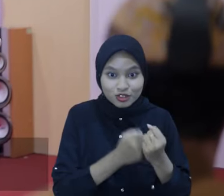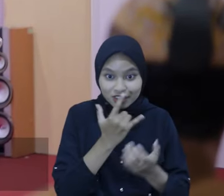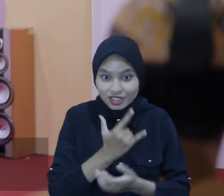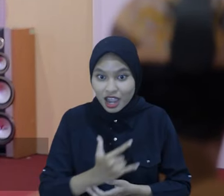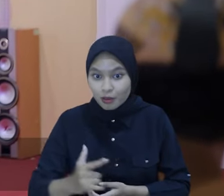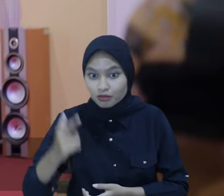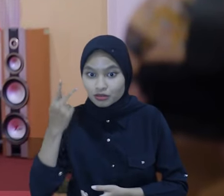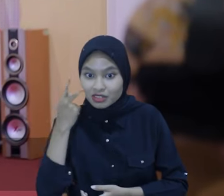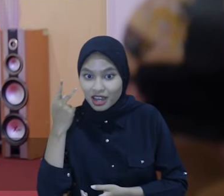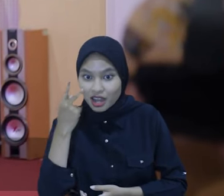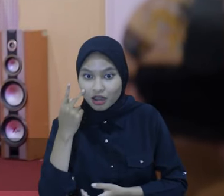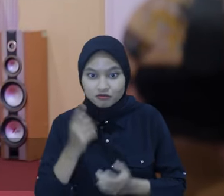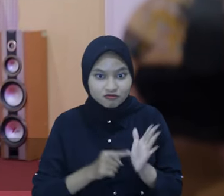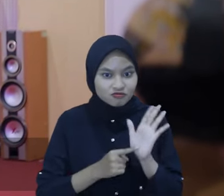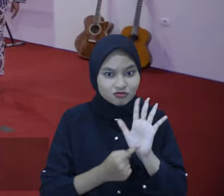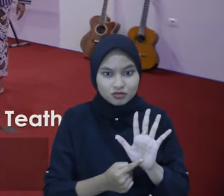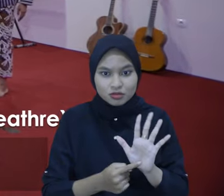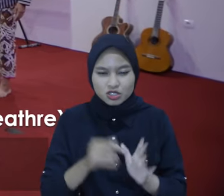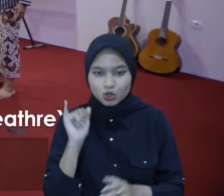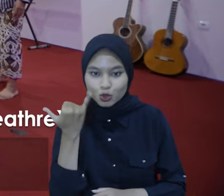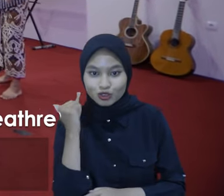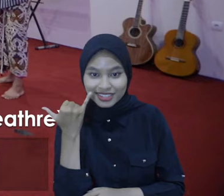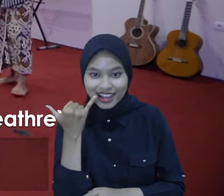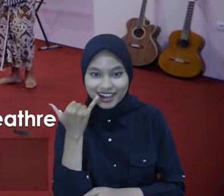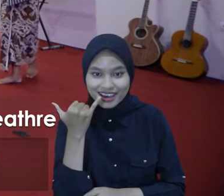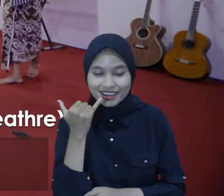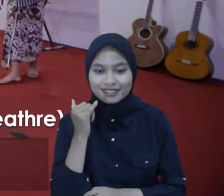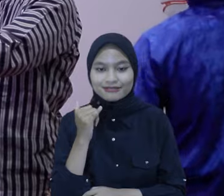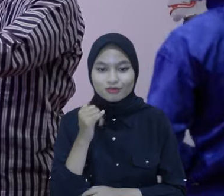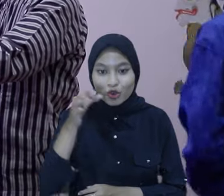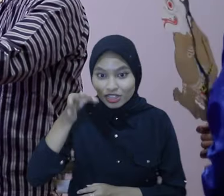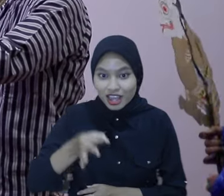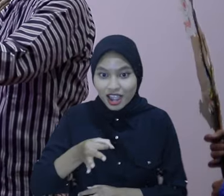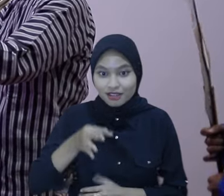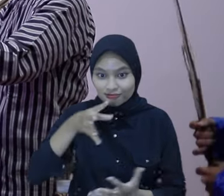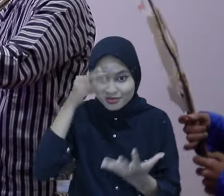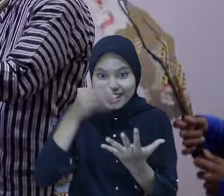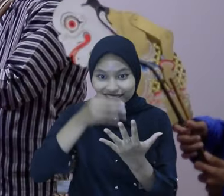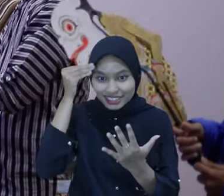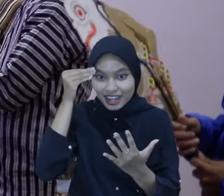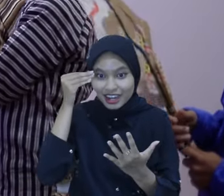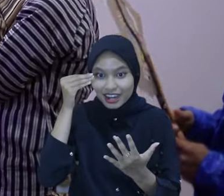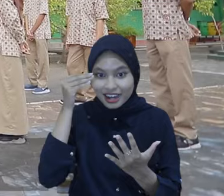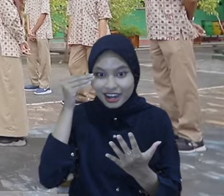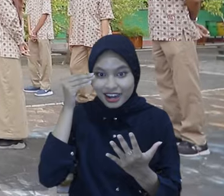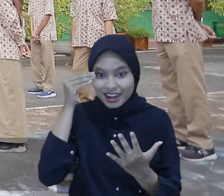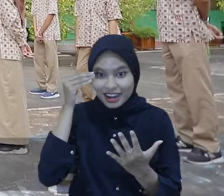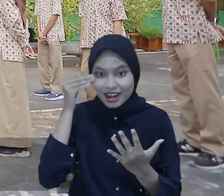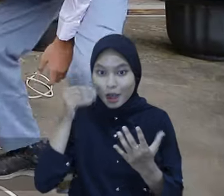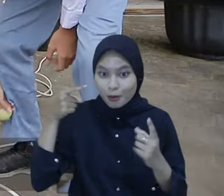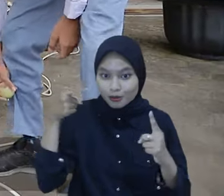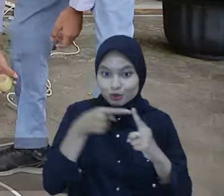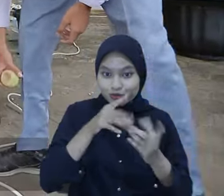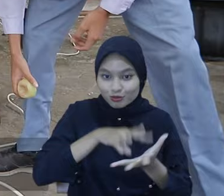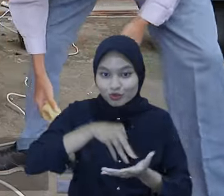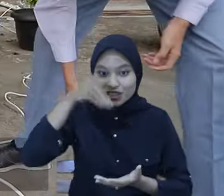tetap terjaganya ikon Daerah Istimewa Yogyakarta sebagai kota pelajar, sekaligus